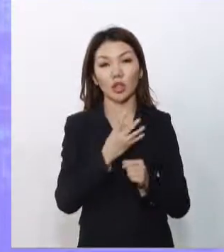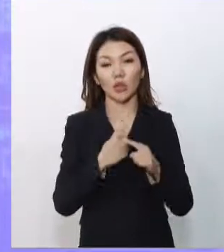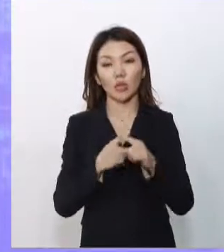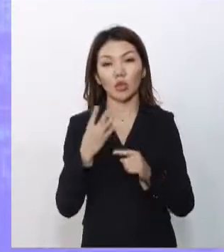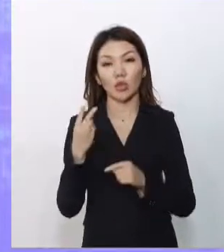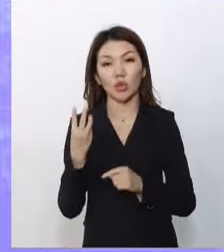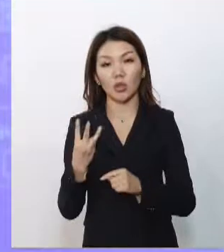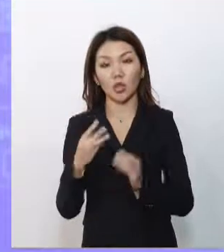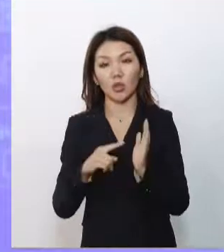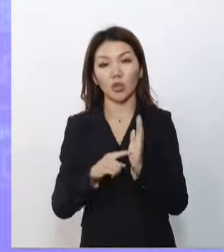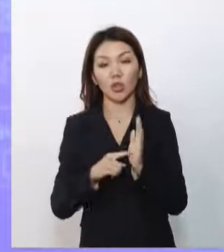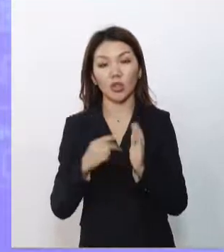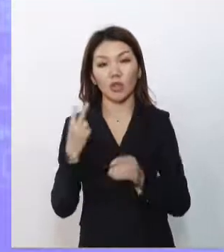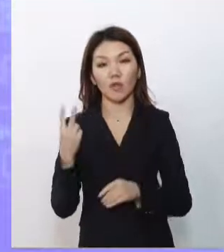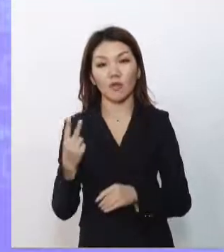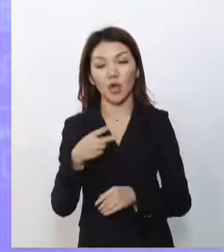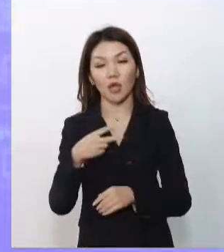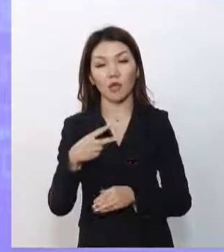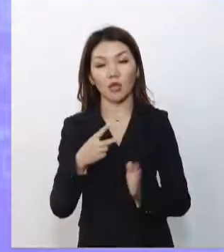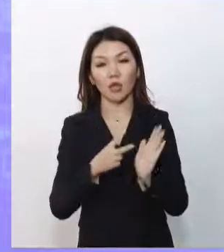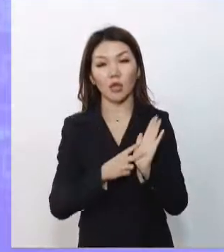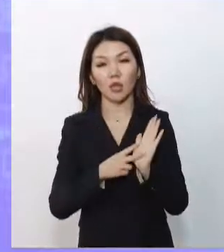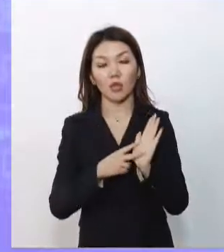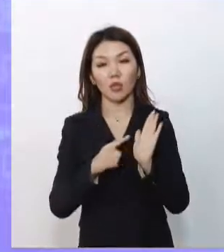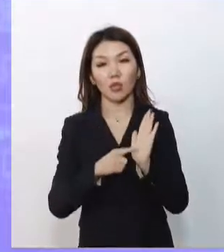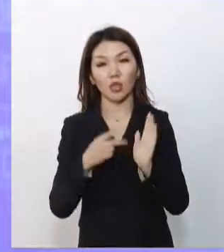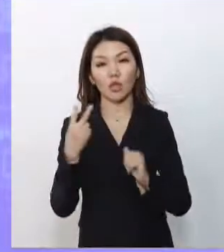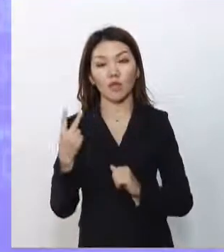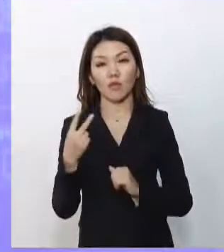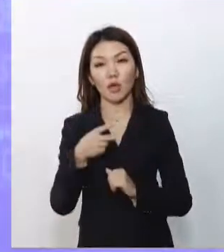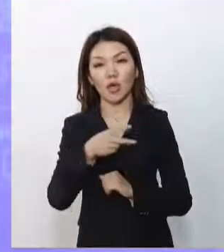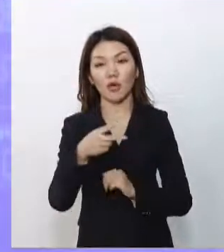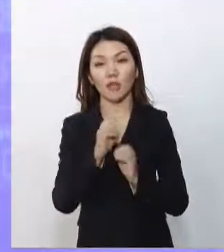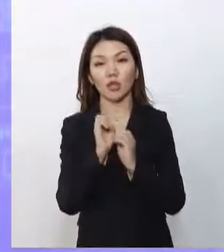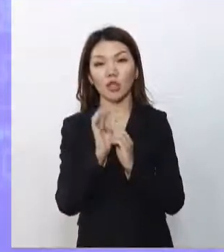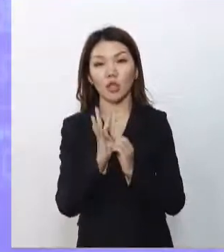2. Равно 7 умножить на 2 равно